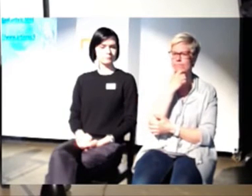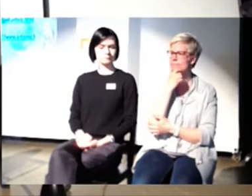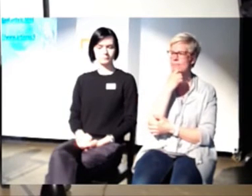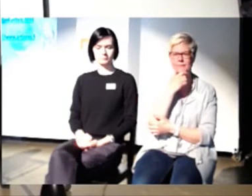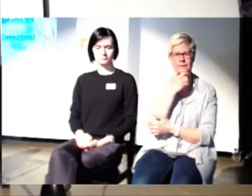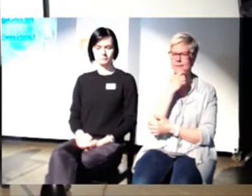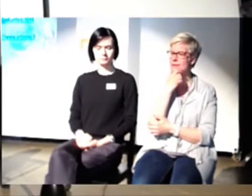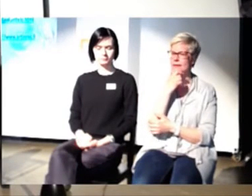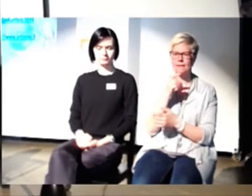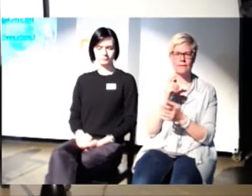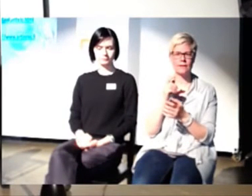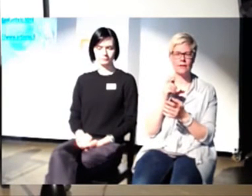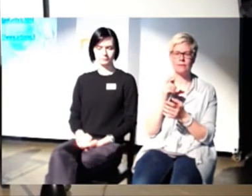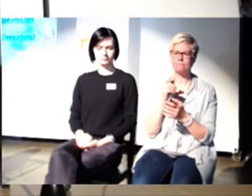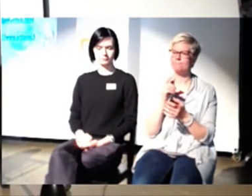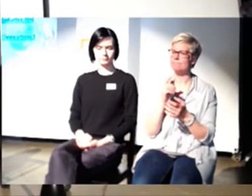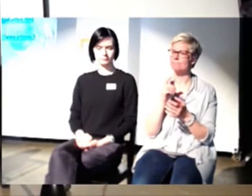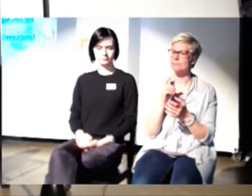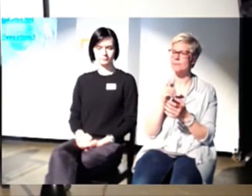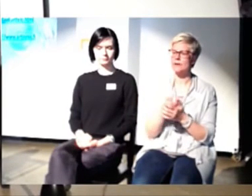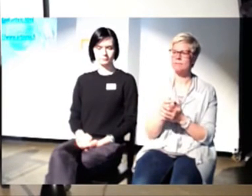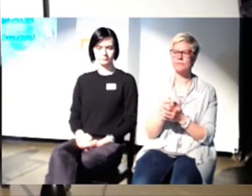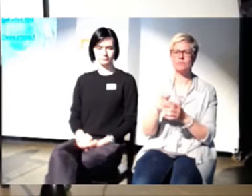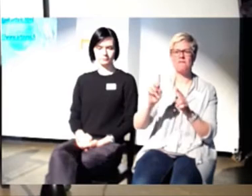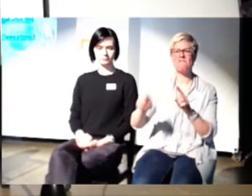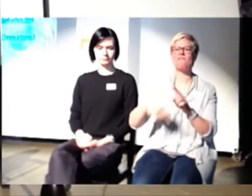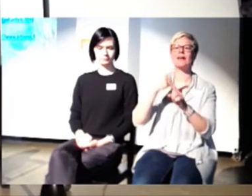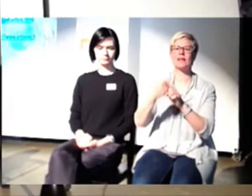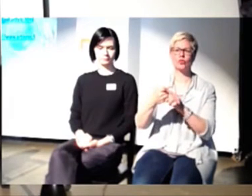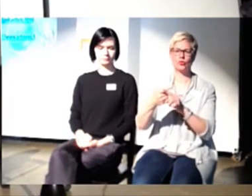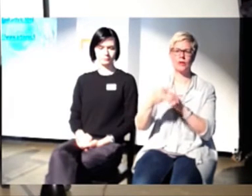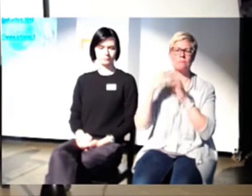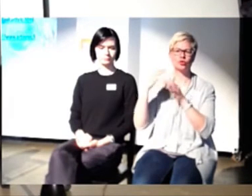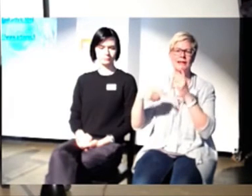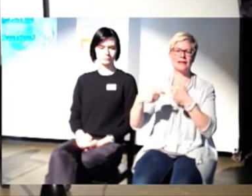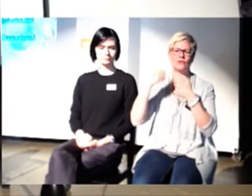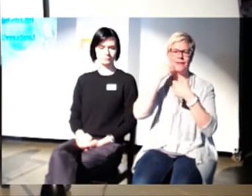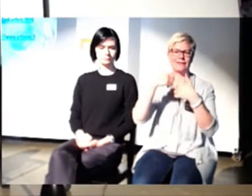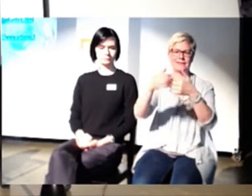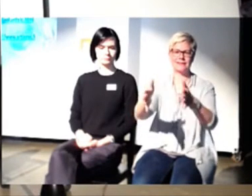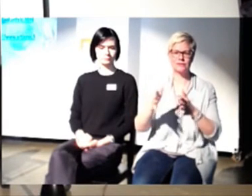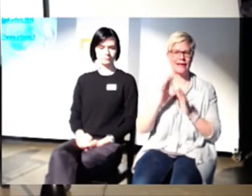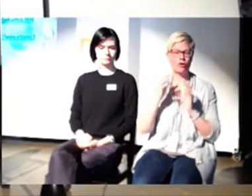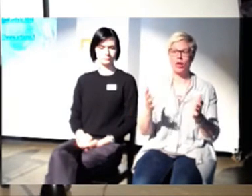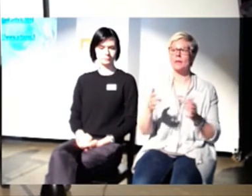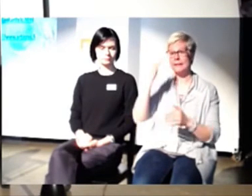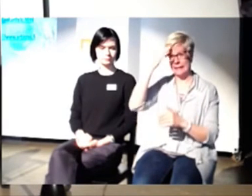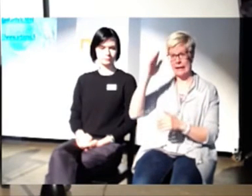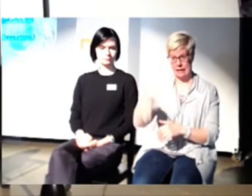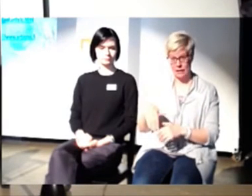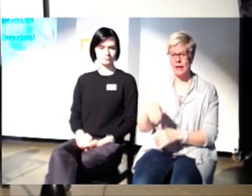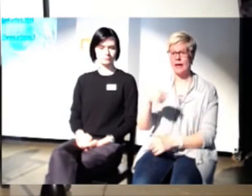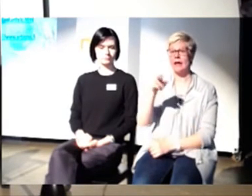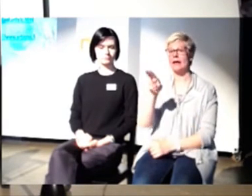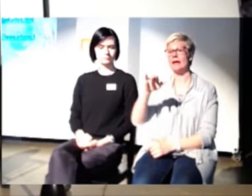ei ehkä mitään hyvin vakiintunutta ole. Eli mä tiedän, että Hiepillä on ollut